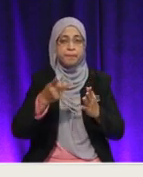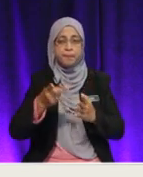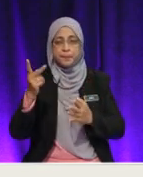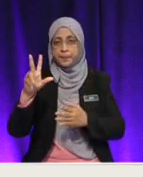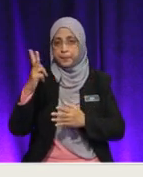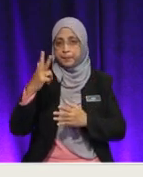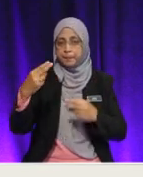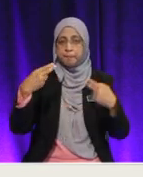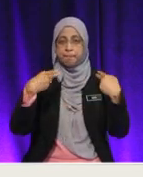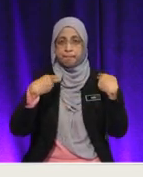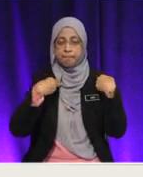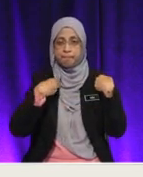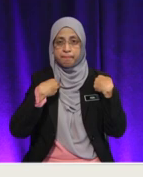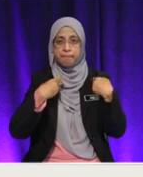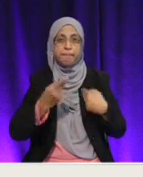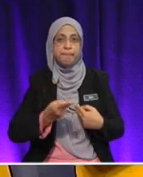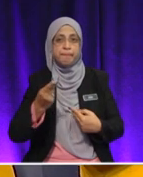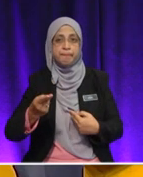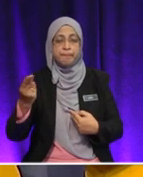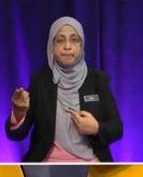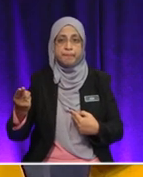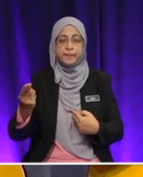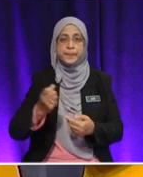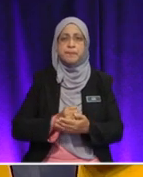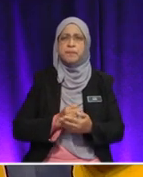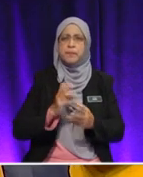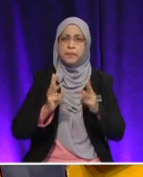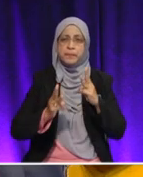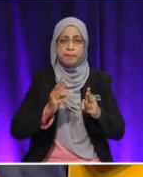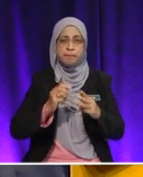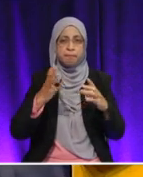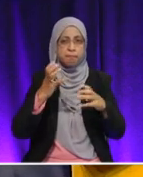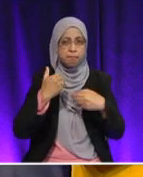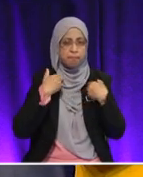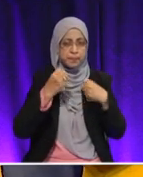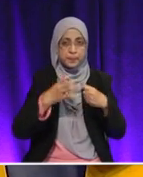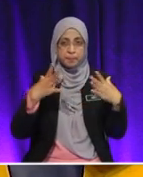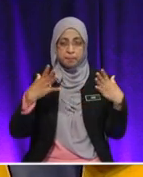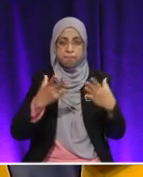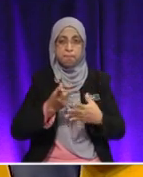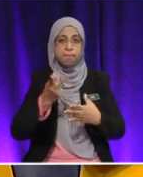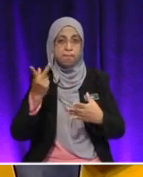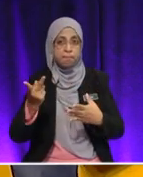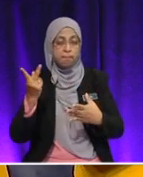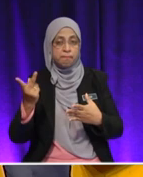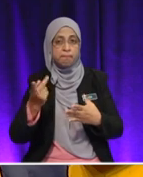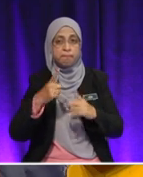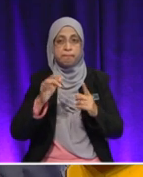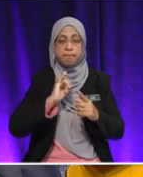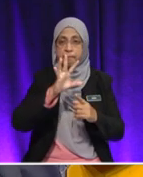hak terhadap harta walaupun terdapat banyak perkara dalam kita punya perlembagaan yang ini antara yang telah dipilih